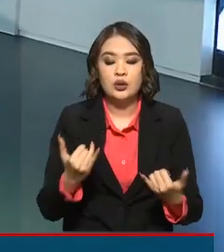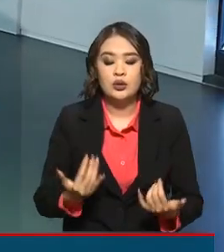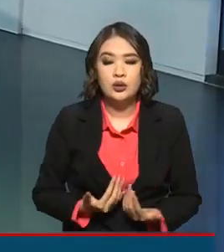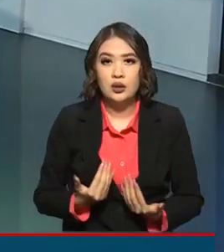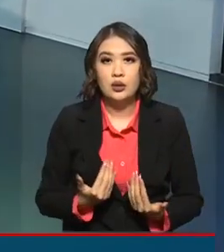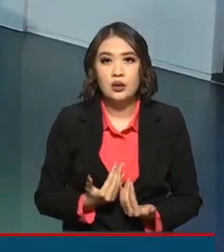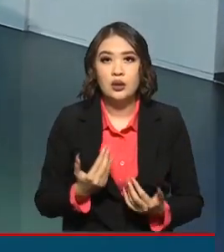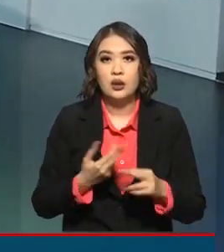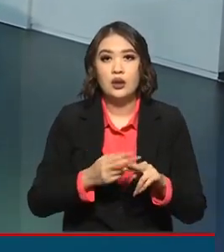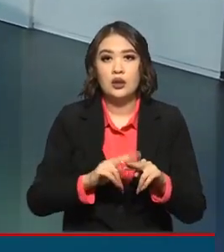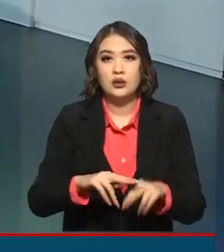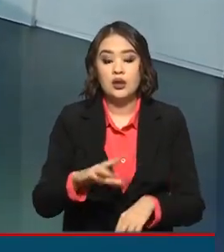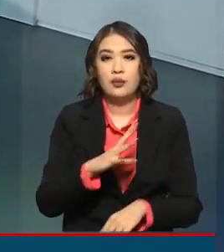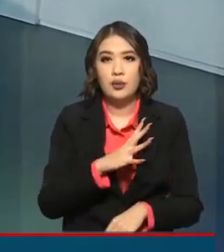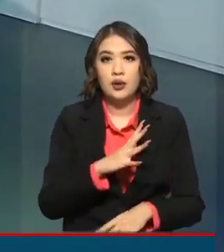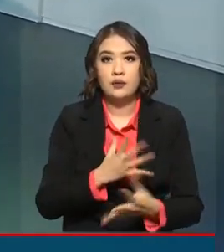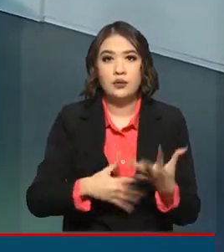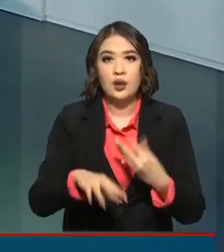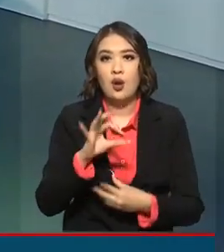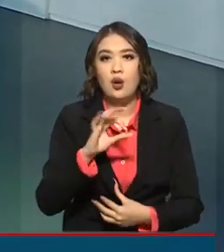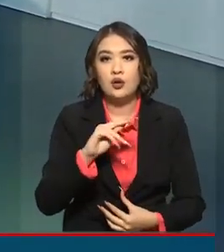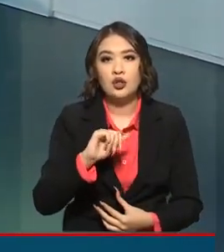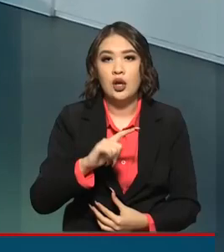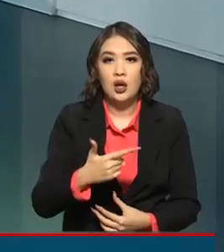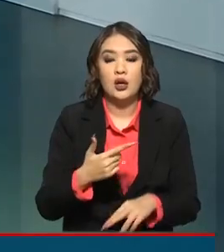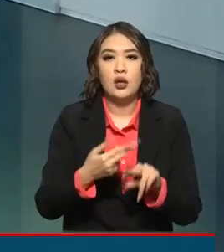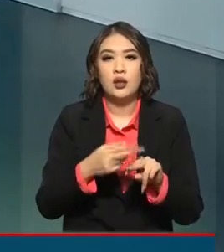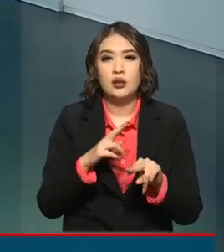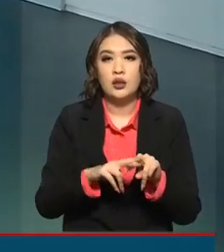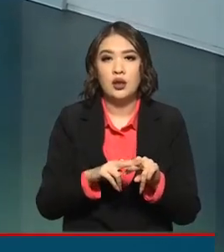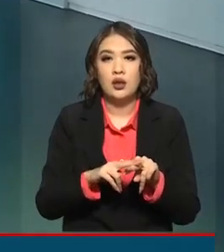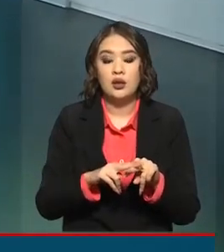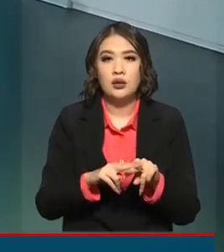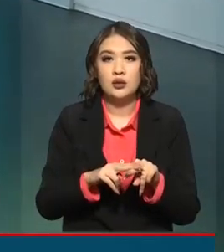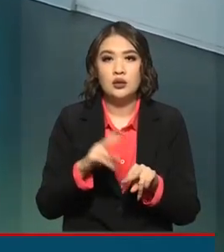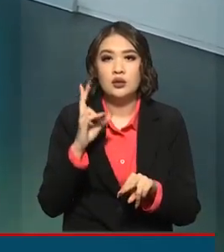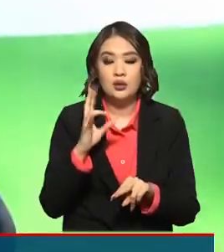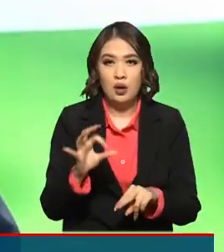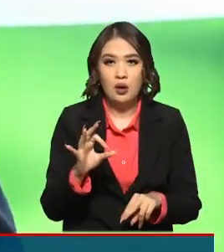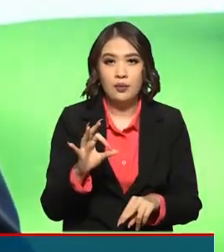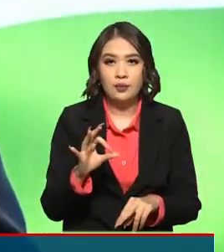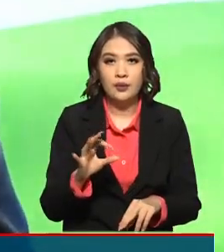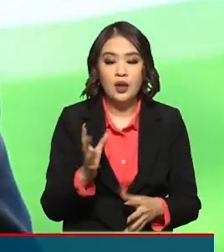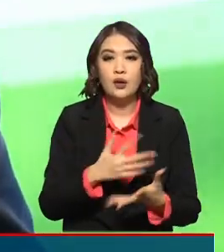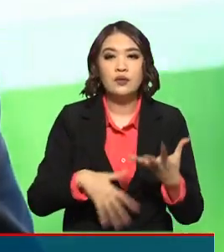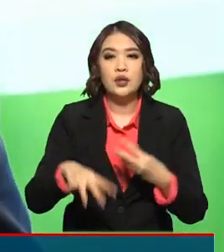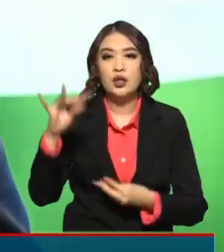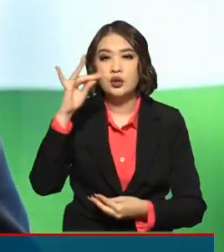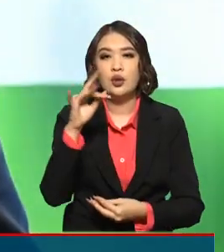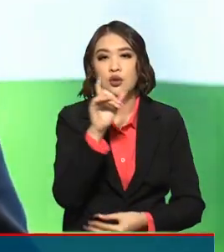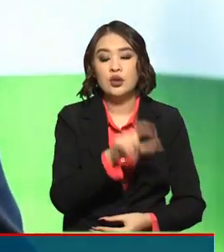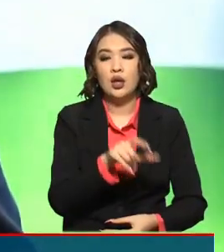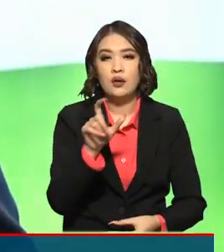и везде, всюду очаги напряженности. Но во всей истории